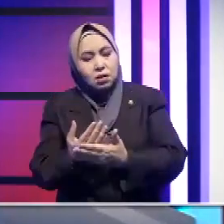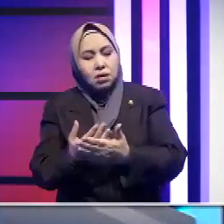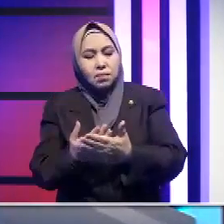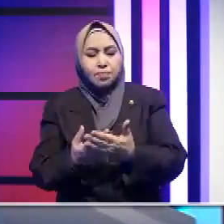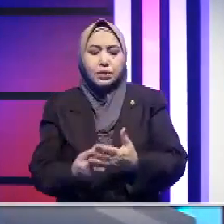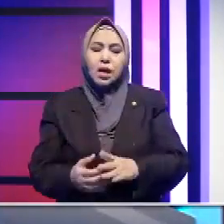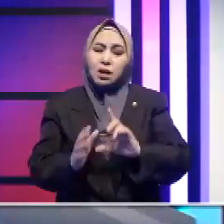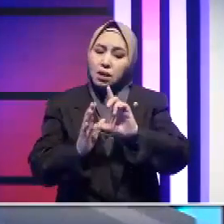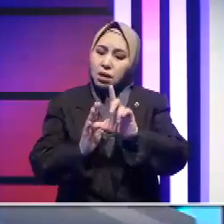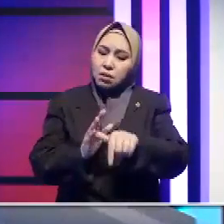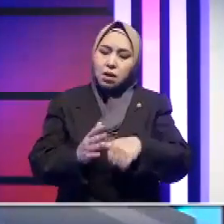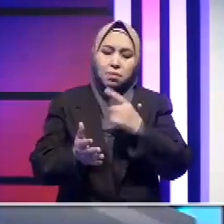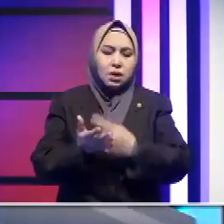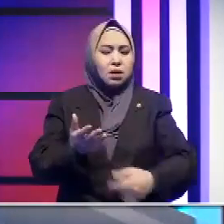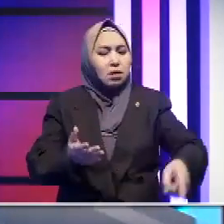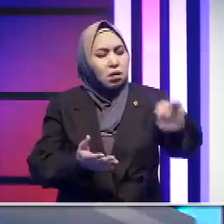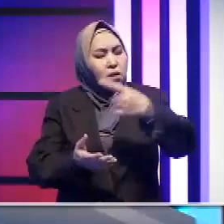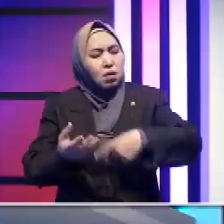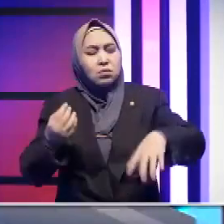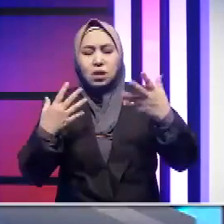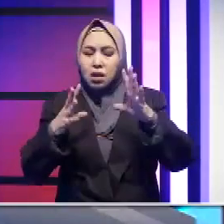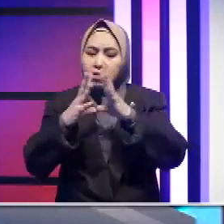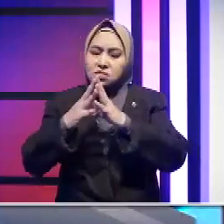Hai seizes about